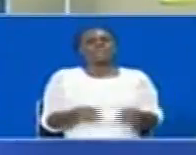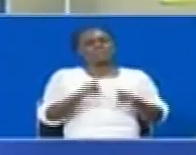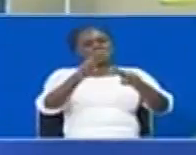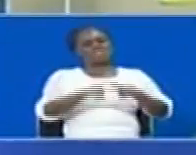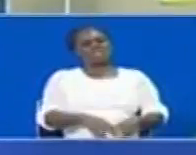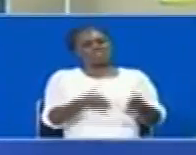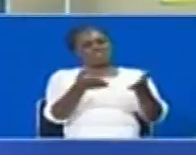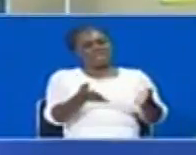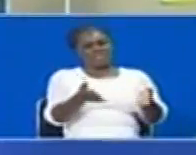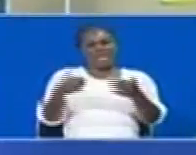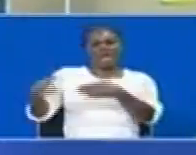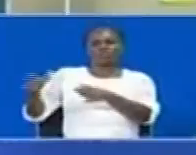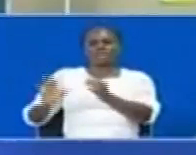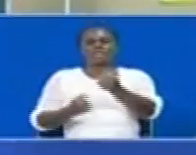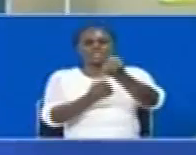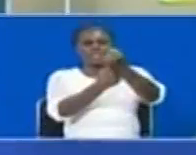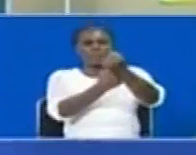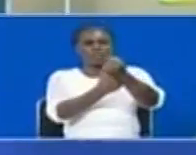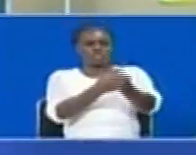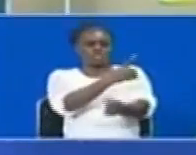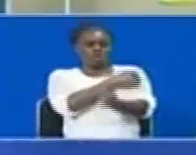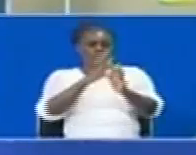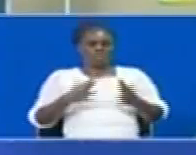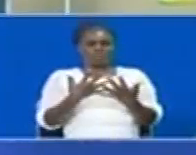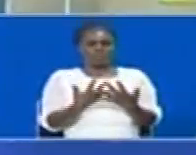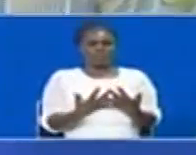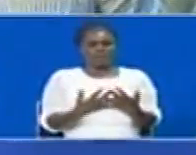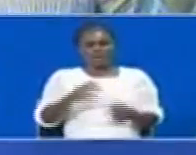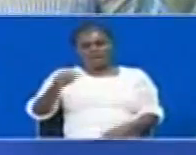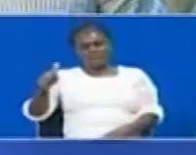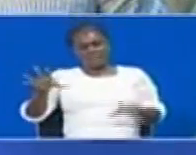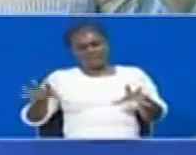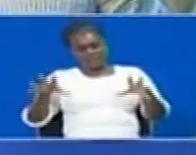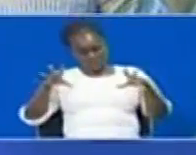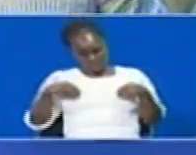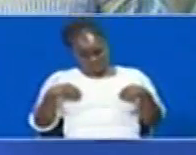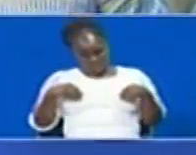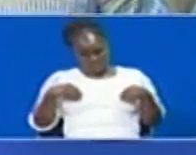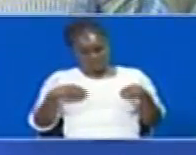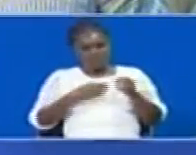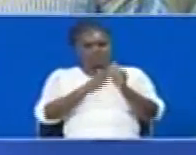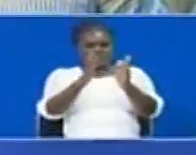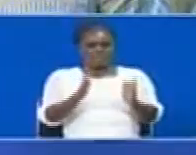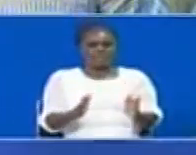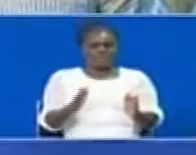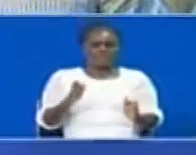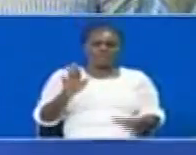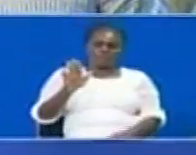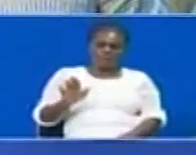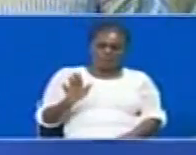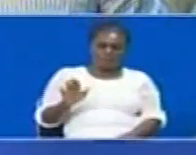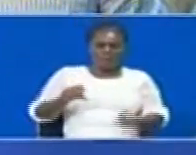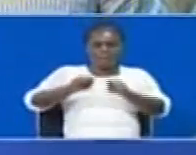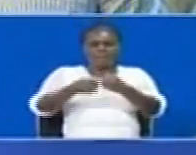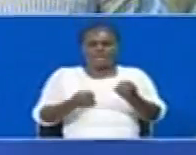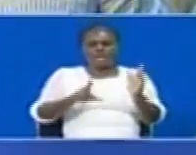pale in solidarity na wale ambao wako ndani. Kuna wale ambao wanakubali kuwa viongozi wa KMPDU